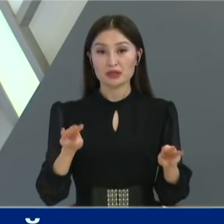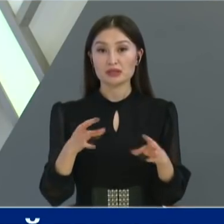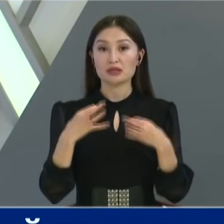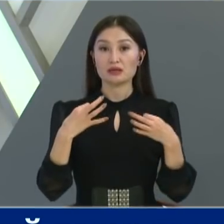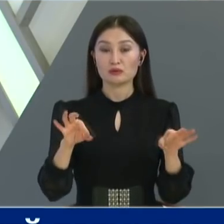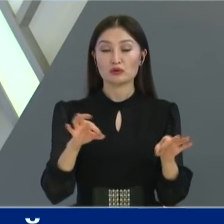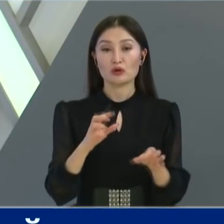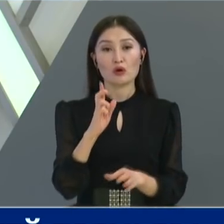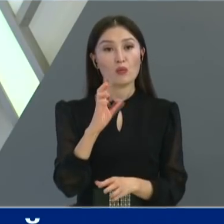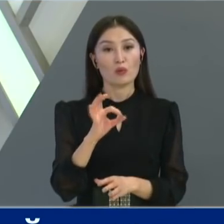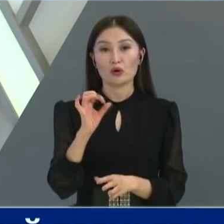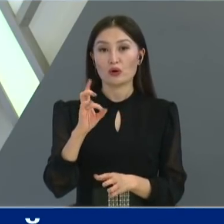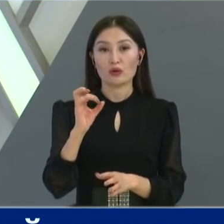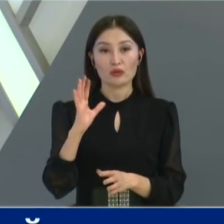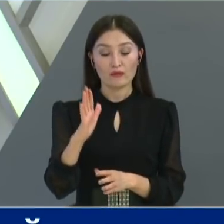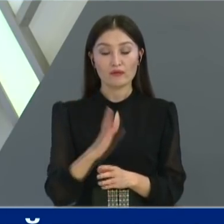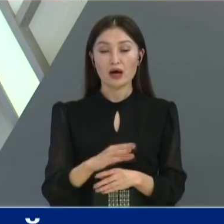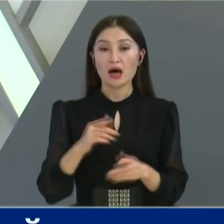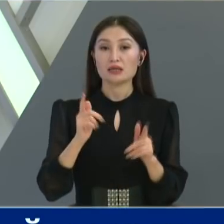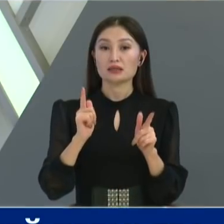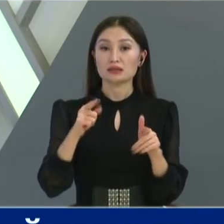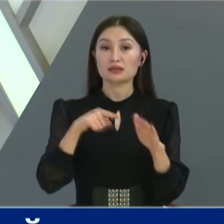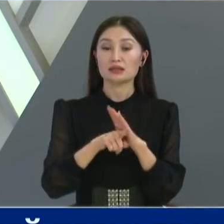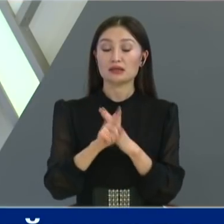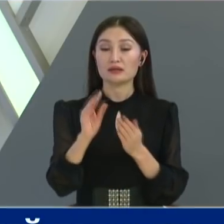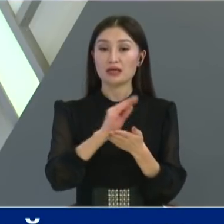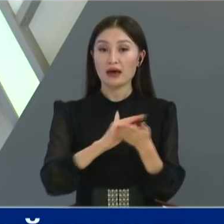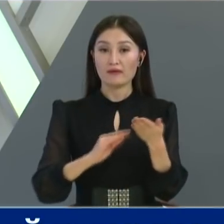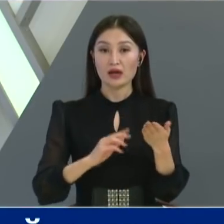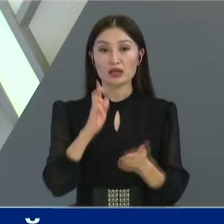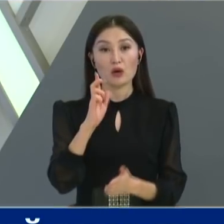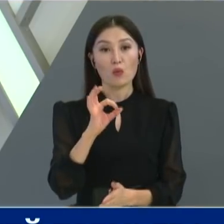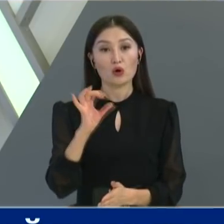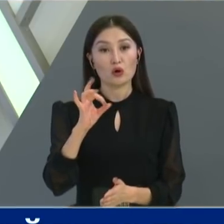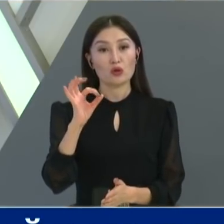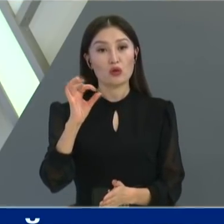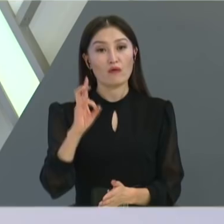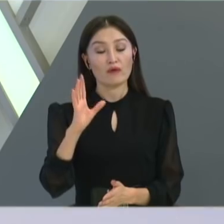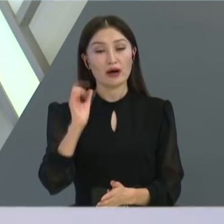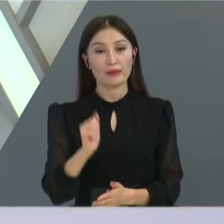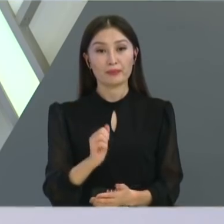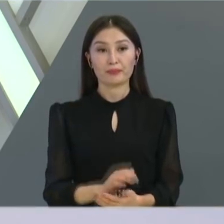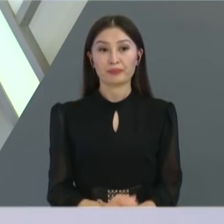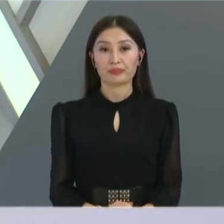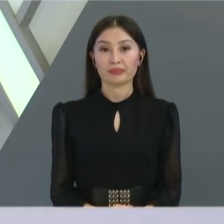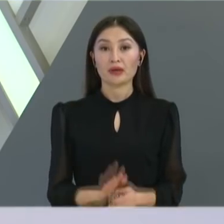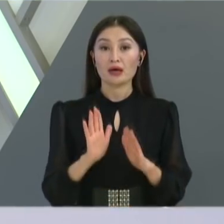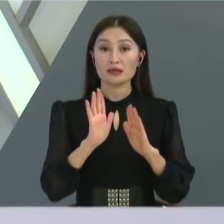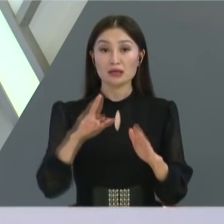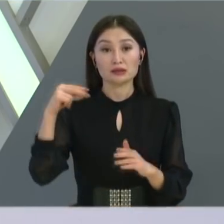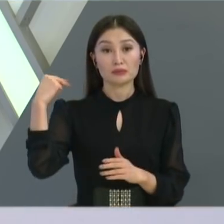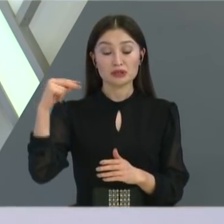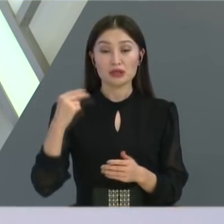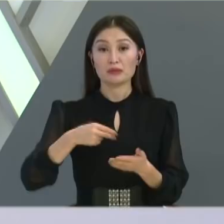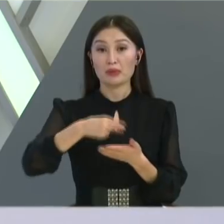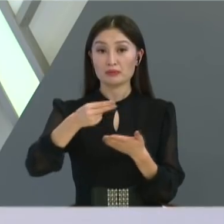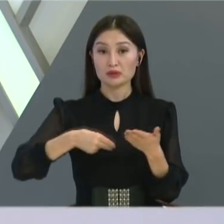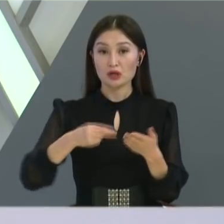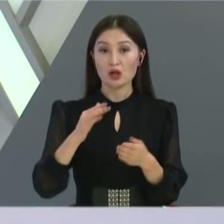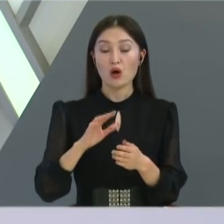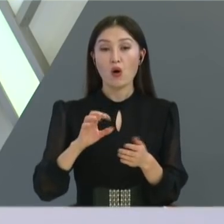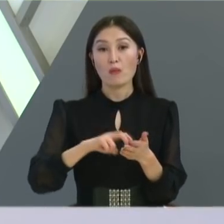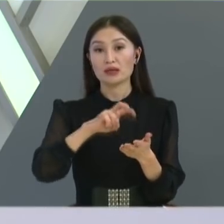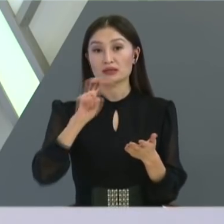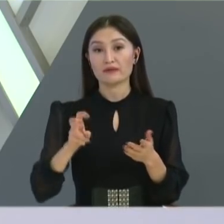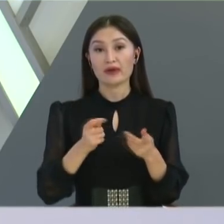освобожден Кубатбек Боронов. Основанием стало заявление Боронова. Также президент подписал указ об